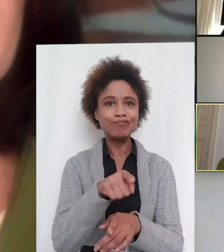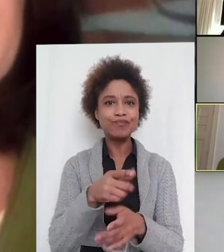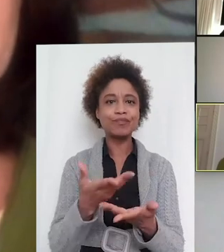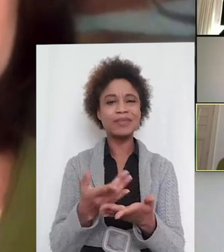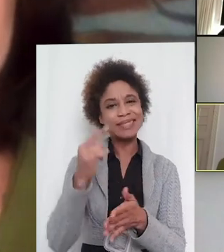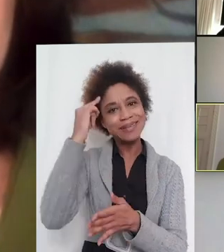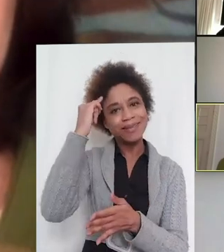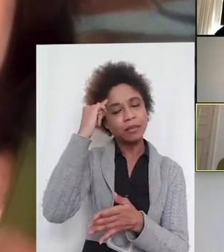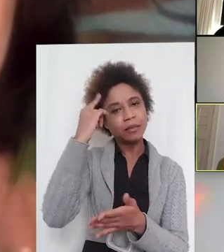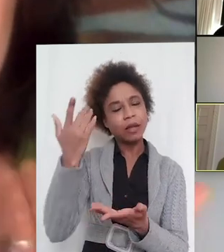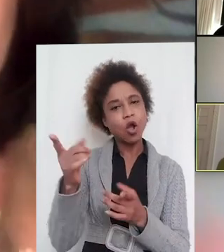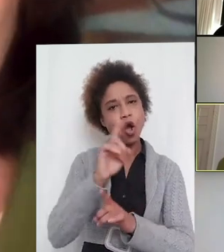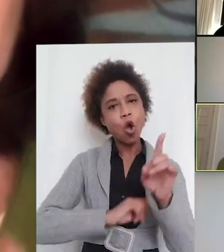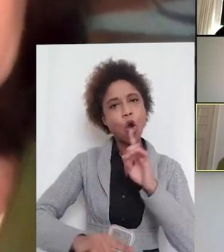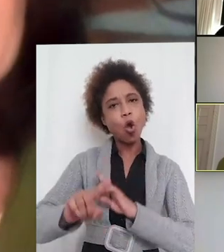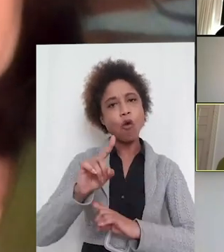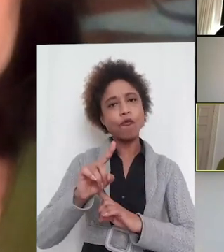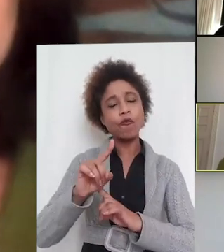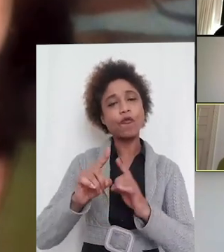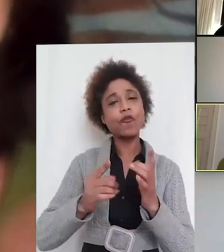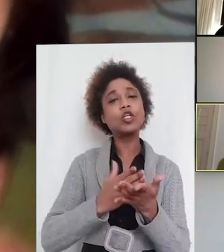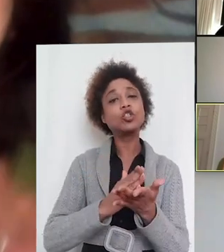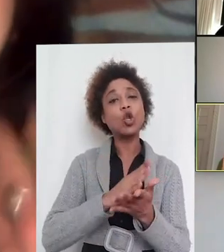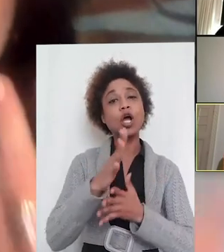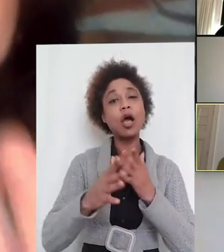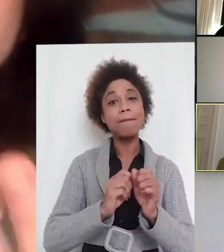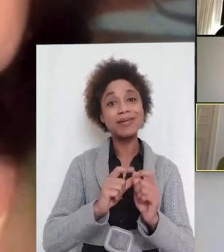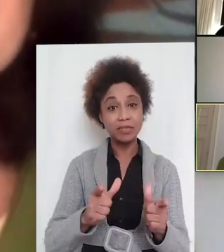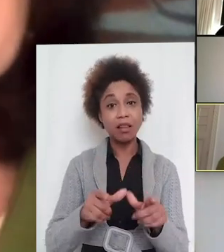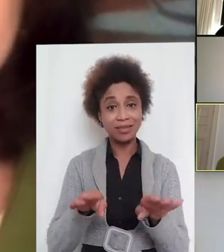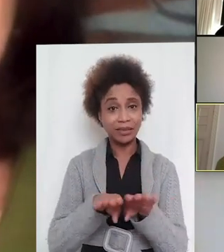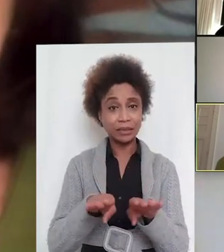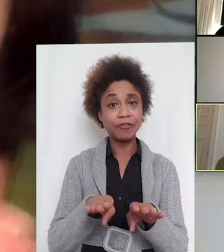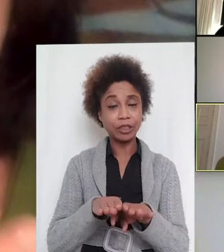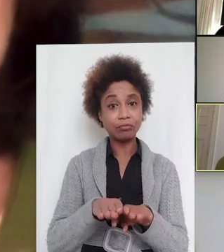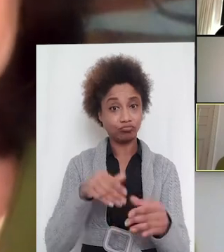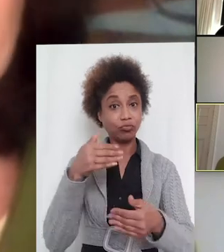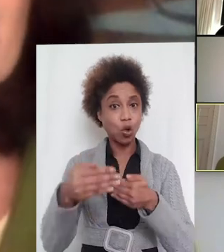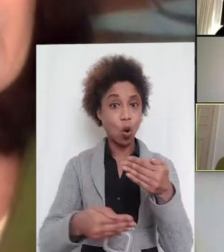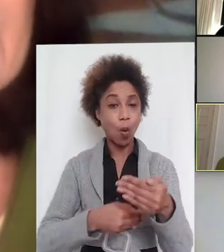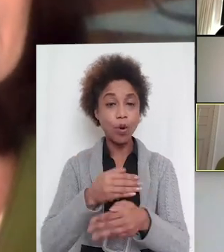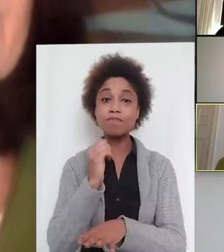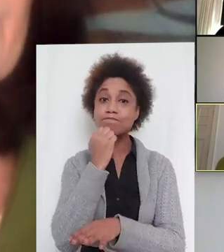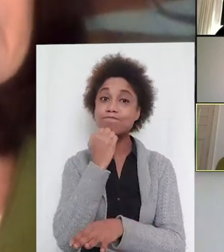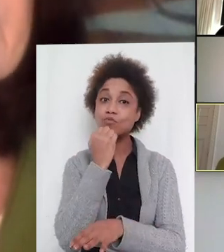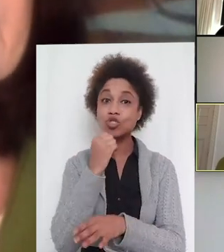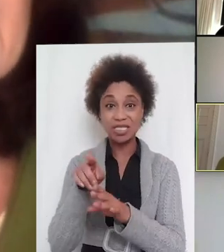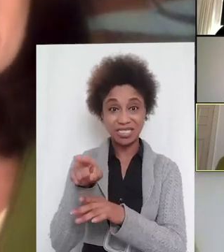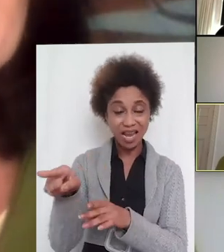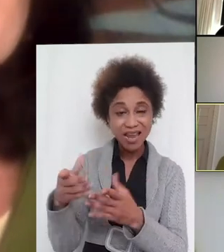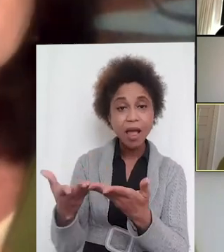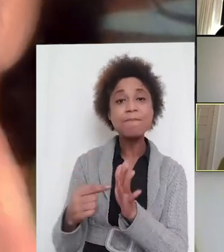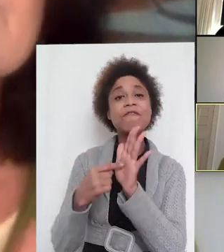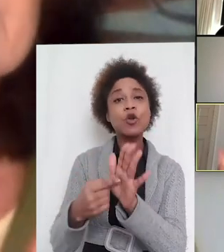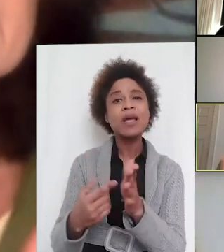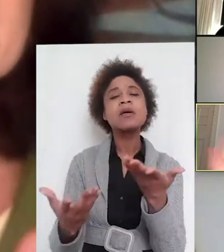al snel aan een tolkgebarentaal. Hetzelfde is gebeurd bij musea bijvoorbeeld. En